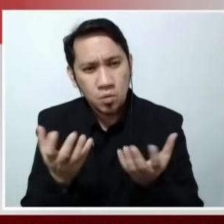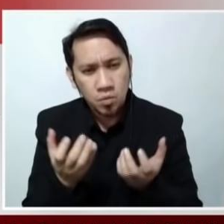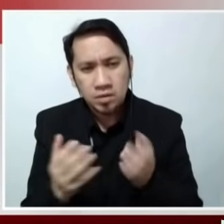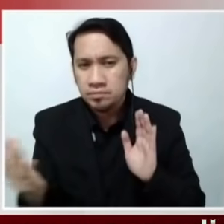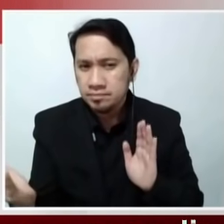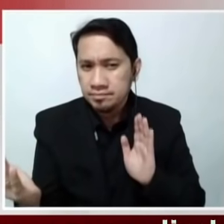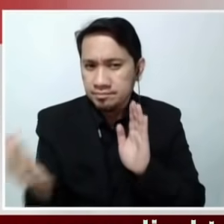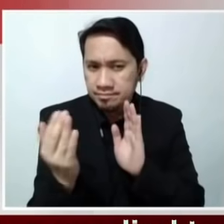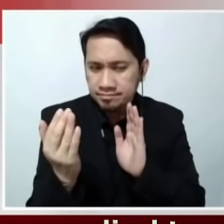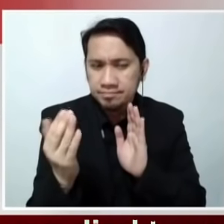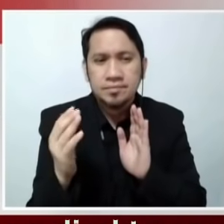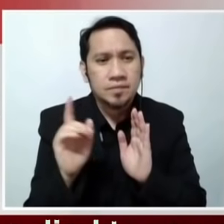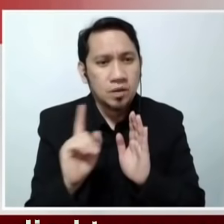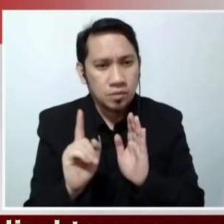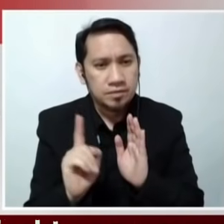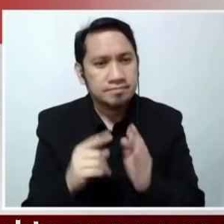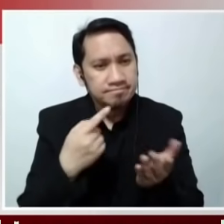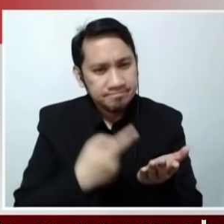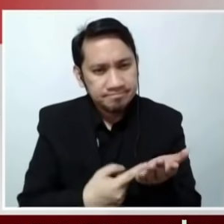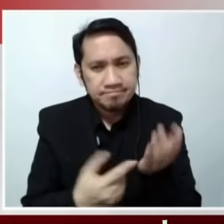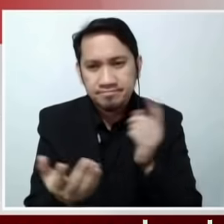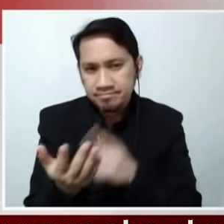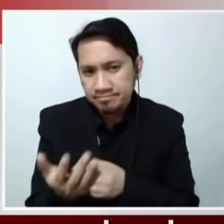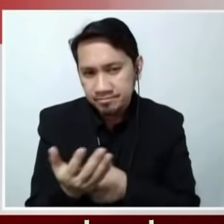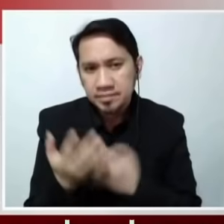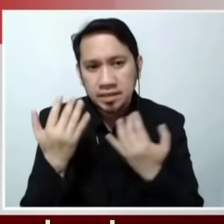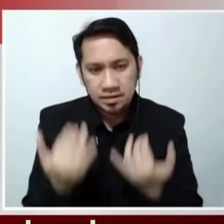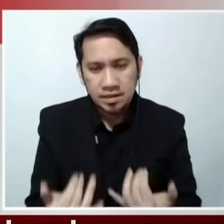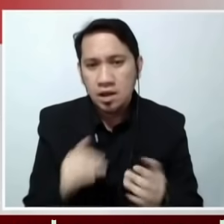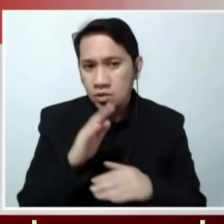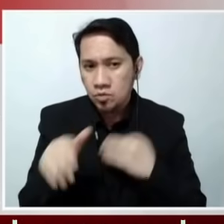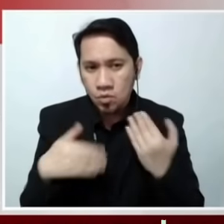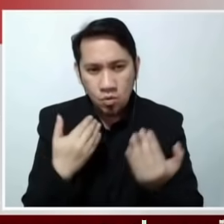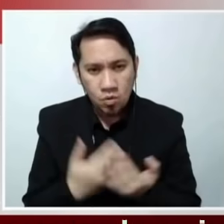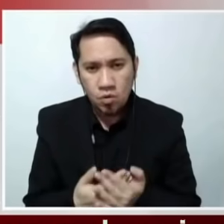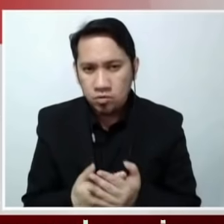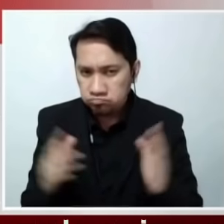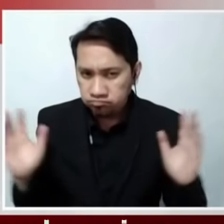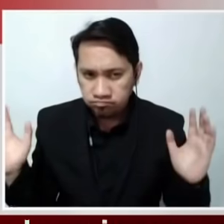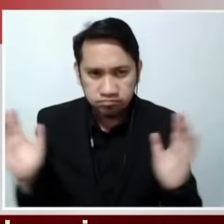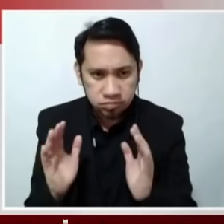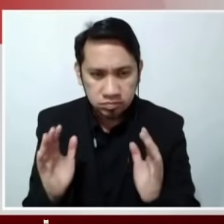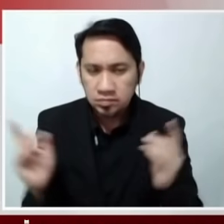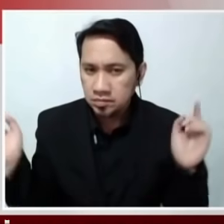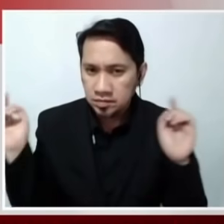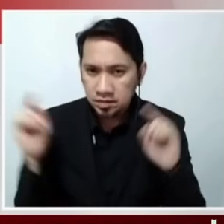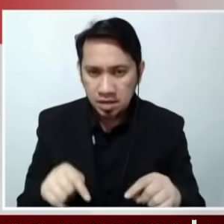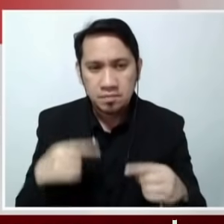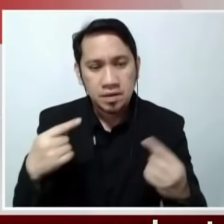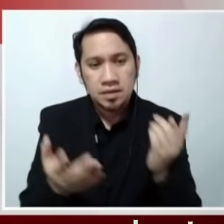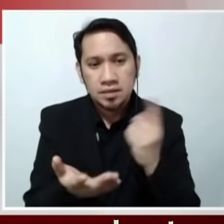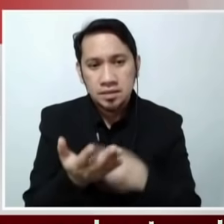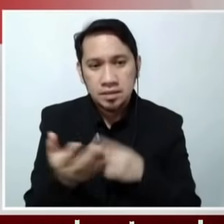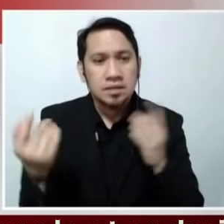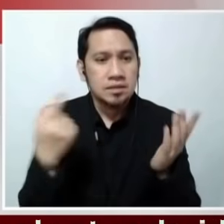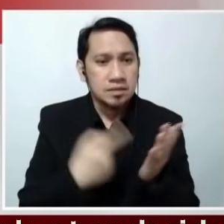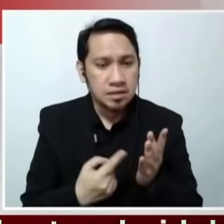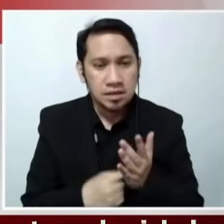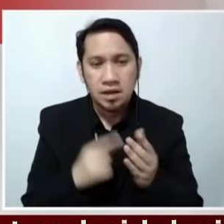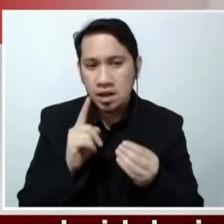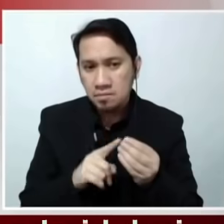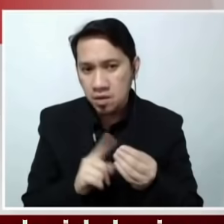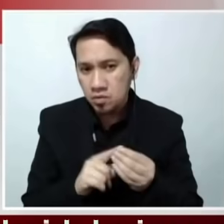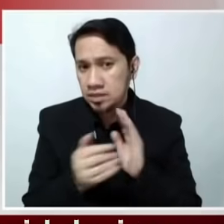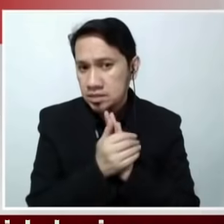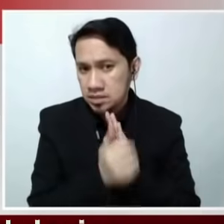face-to-face presidential debate na dapat anya siputin ng lahat. Ang debate, sabi pa ni Lacson, dapat umikot sa kapasidad ng lider na pamunuan